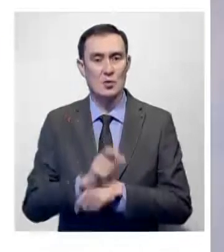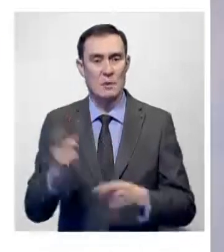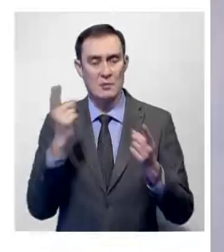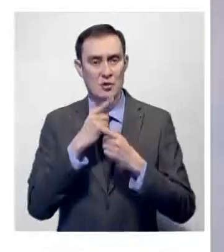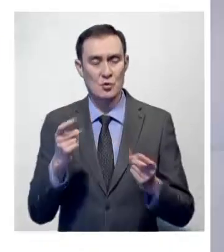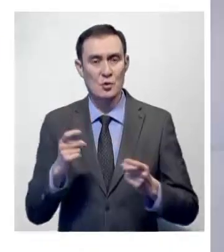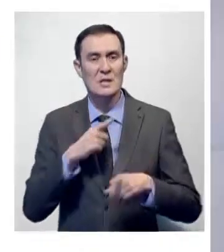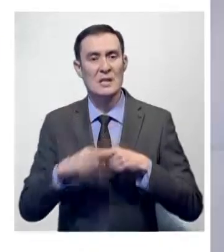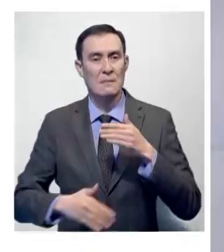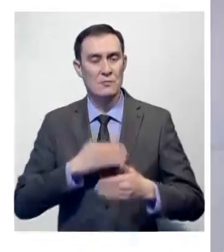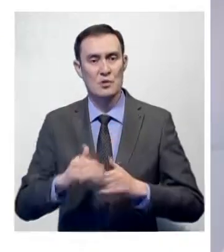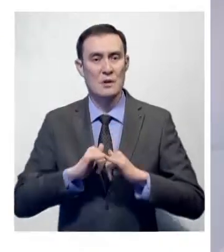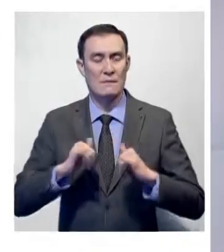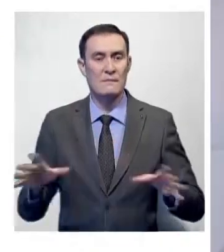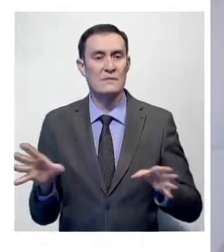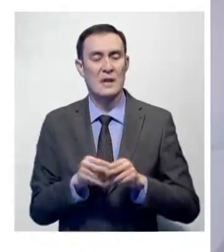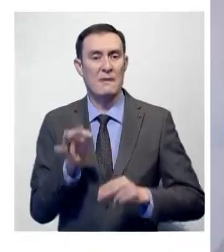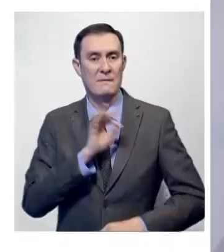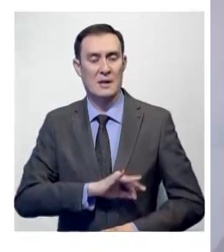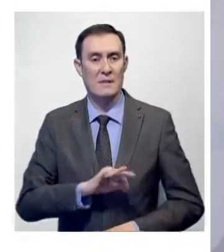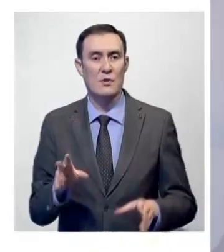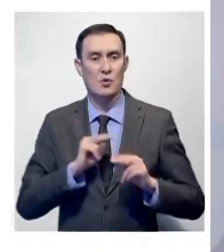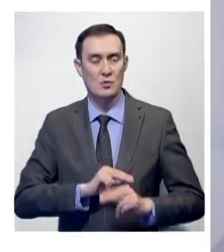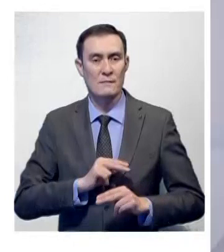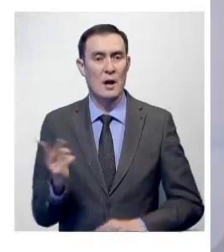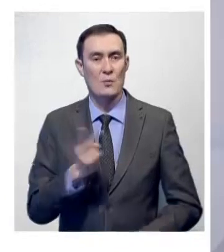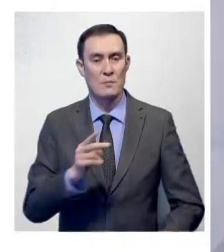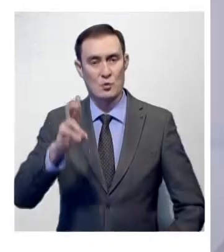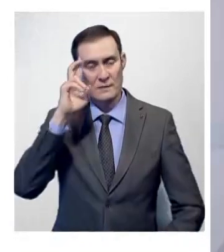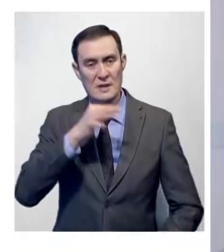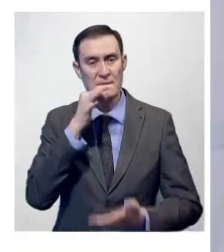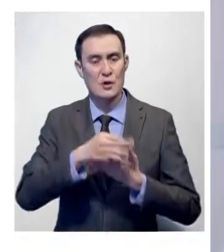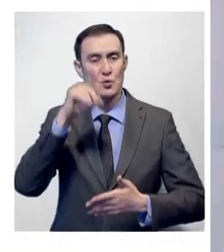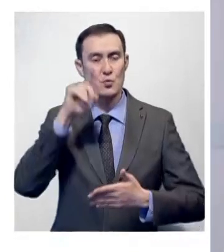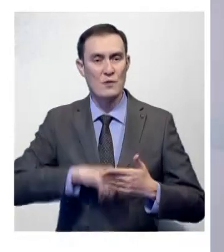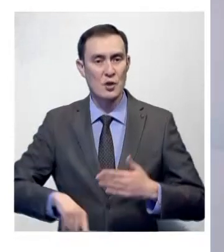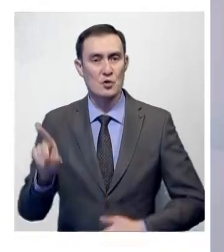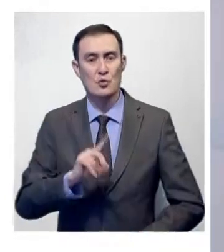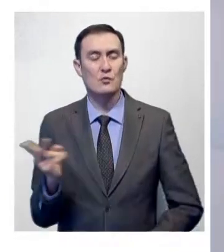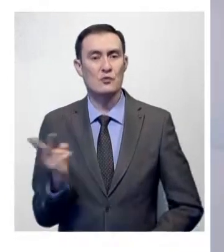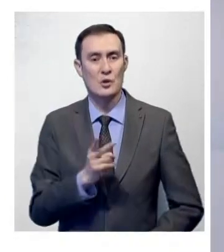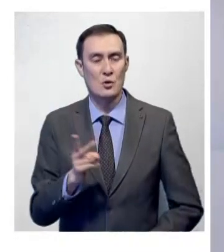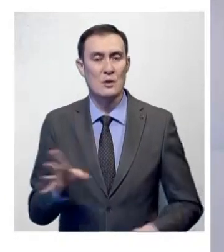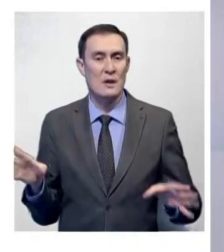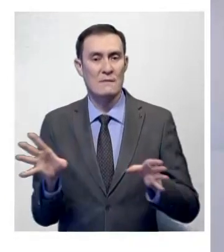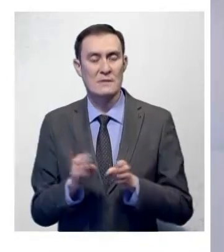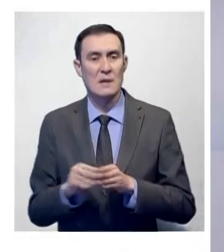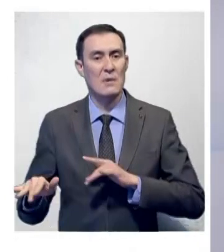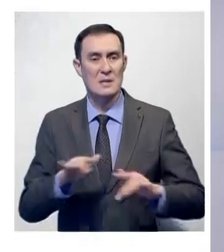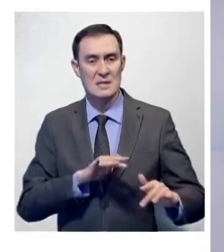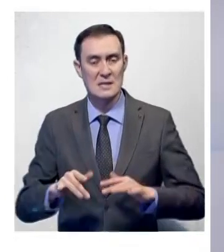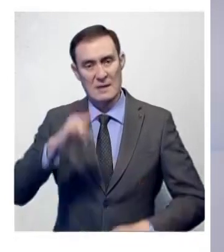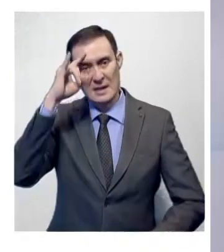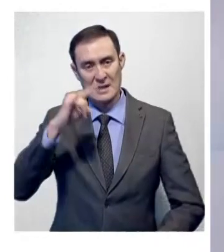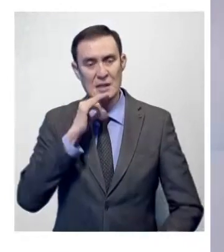особо подчеркнул динамичный характер взаимовыгодного сотрудничества между двумя странами и выразил уверенность, что Казахстан и Словакия